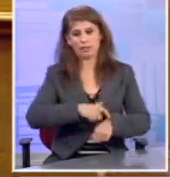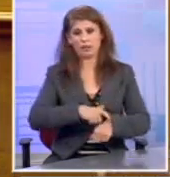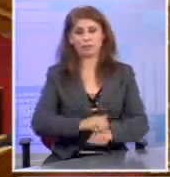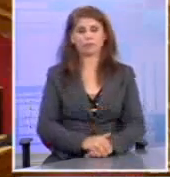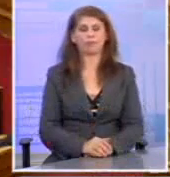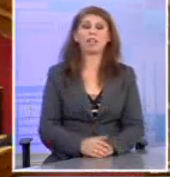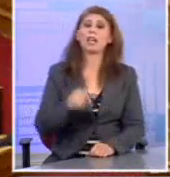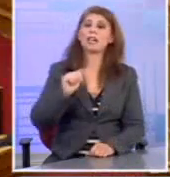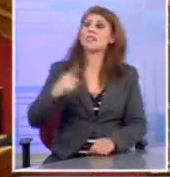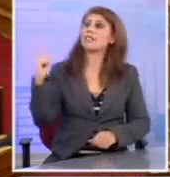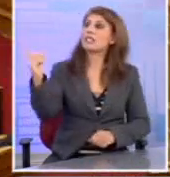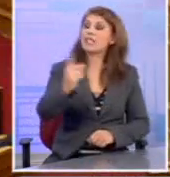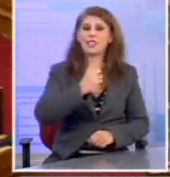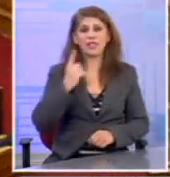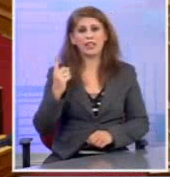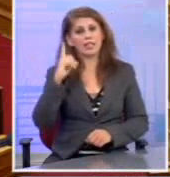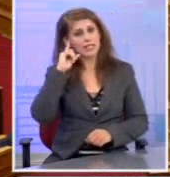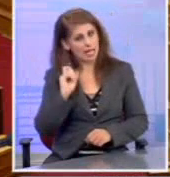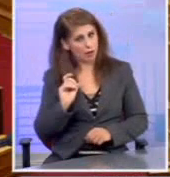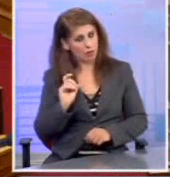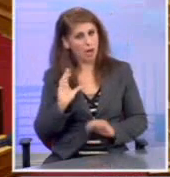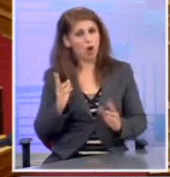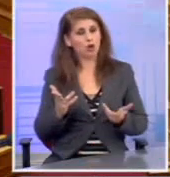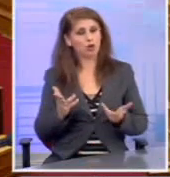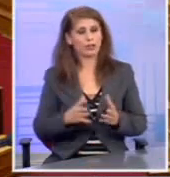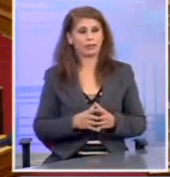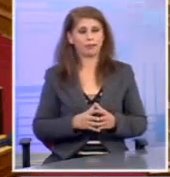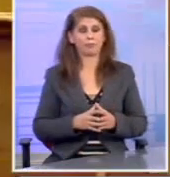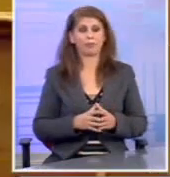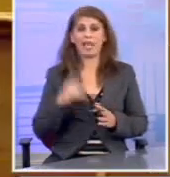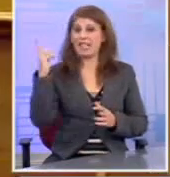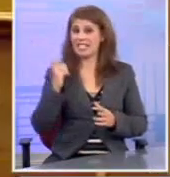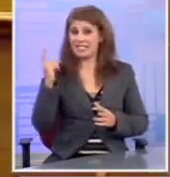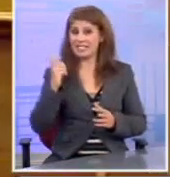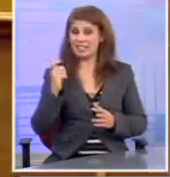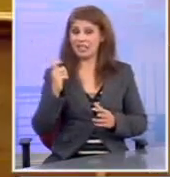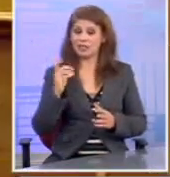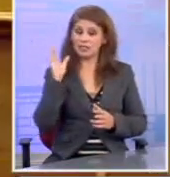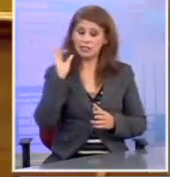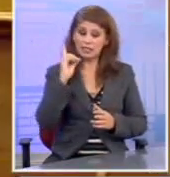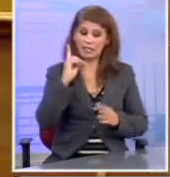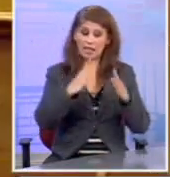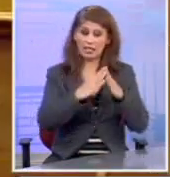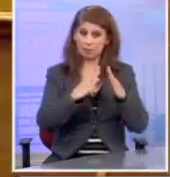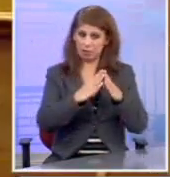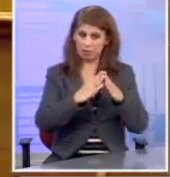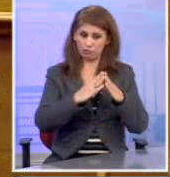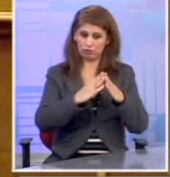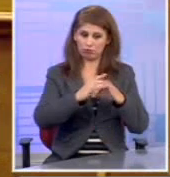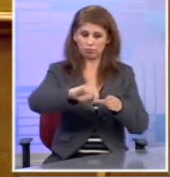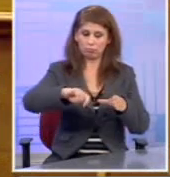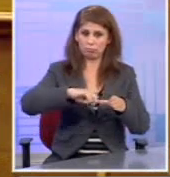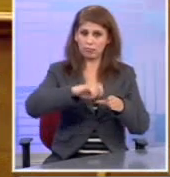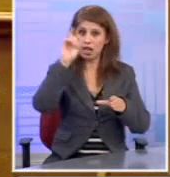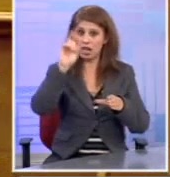Στις σημερινές συνθήκες γνωρίζουμε ότι μια σύνταξη σε ένα νοικοκυριό είναι ίσως η